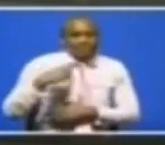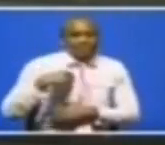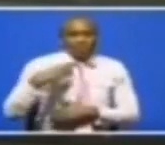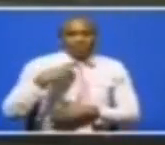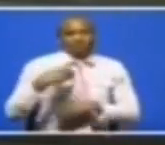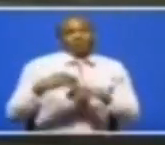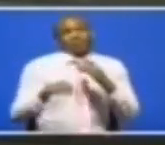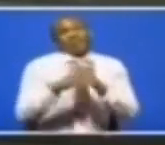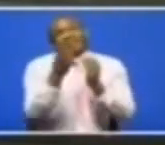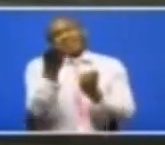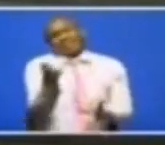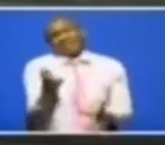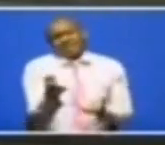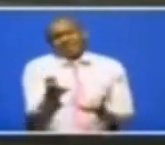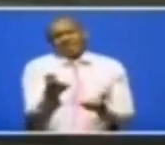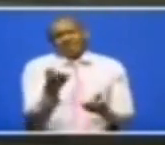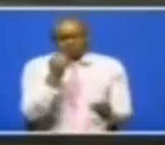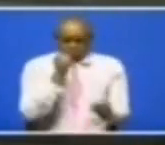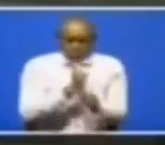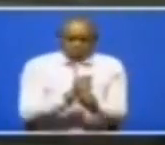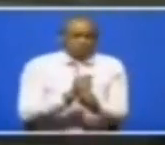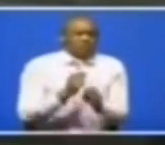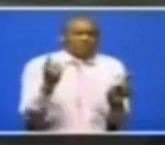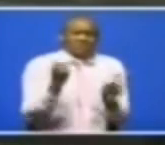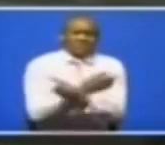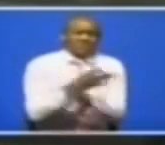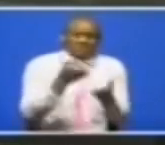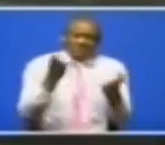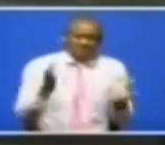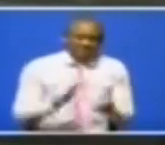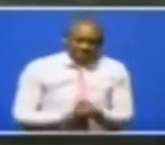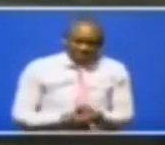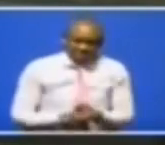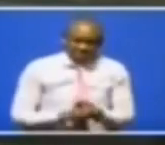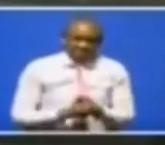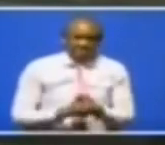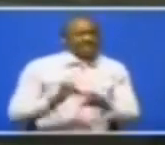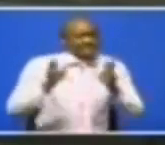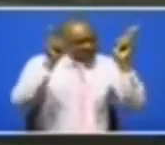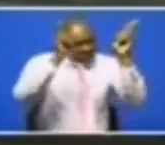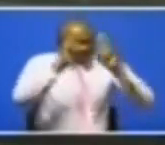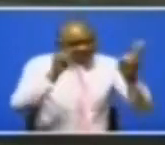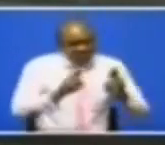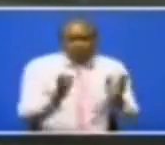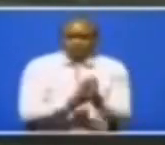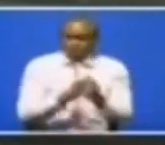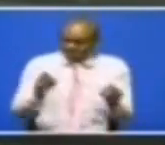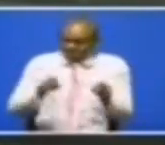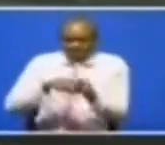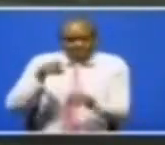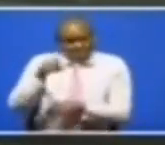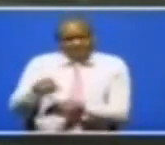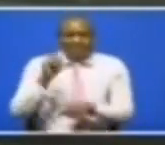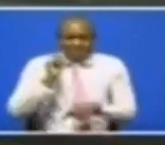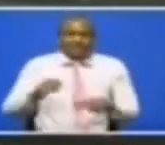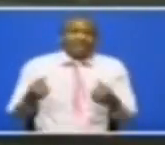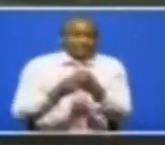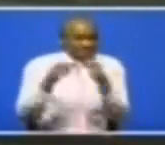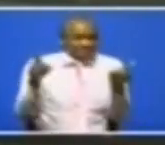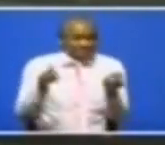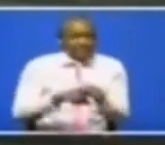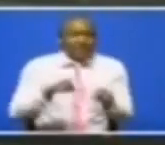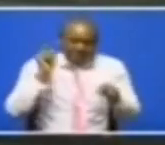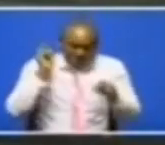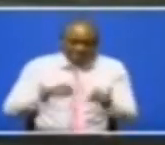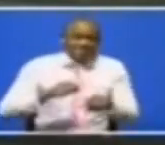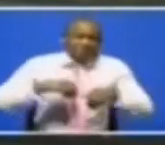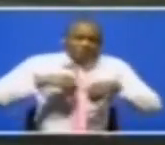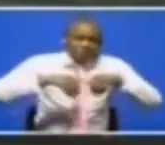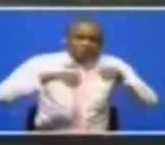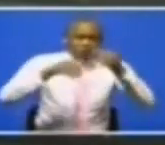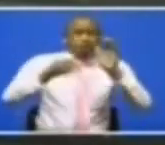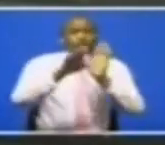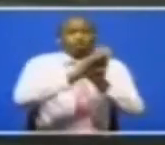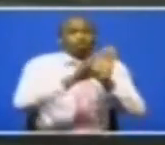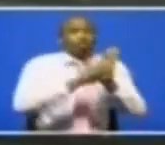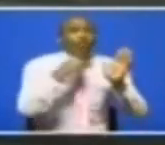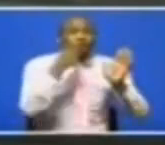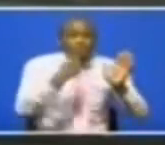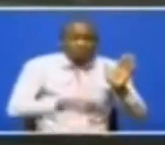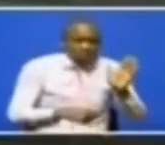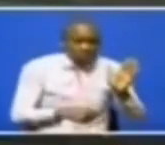ambavyo tunafanya mambo hapa nchini na ambavyo yanafanyika kimataifa, ni muhimu kuzingatia kuwa katiba yetu